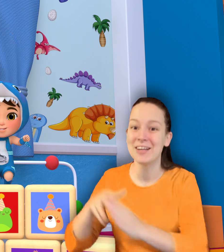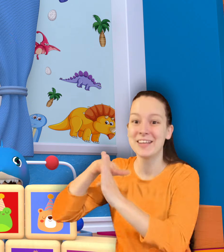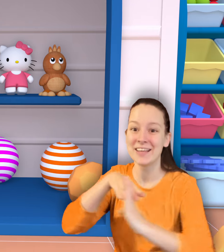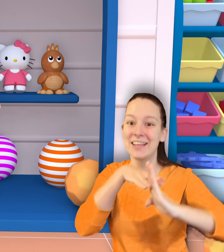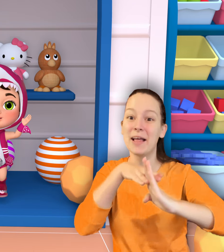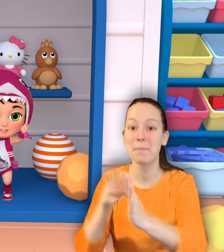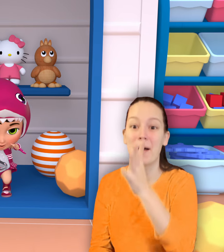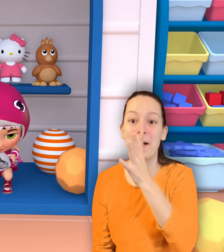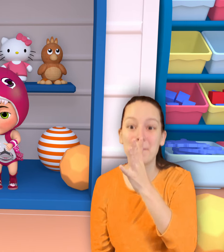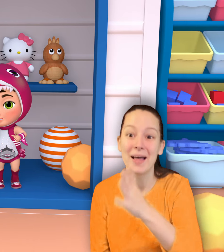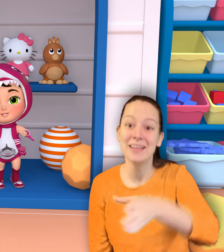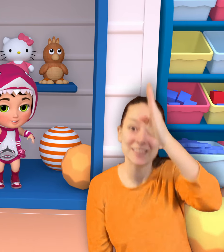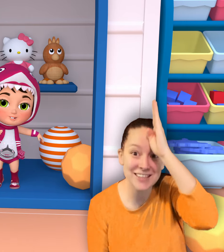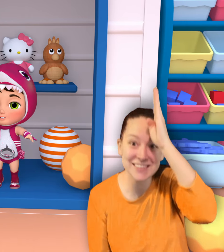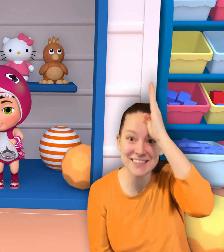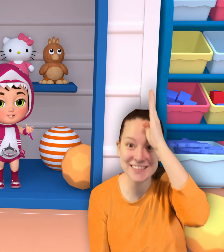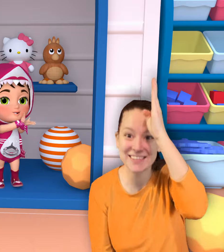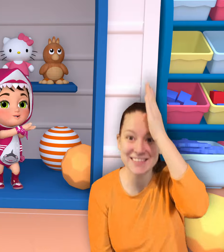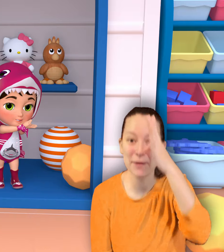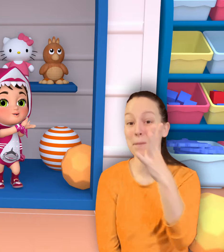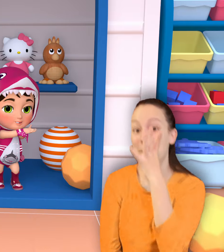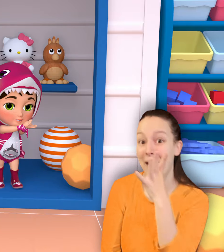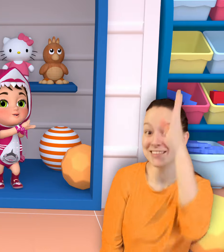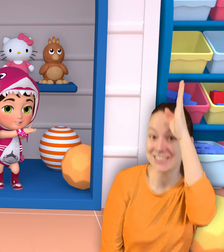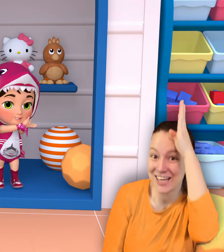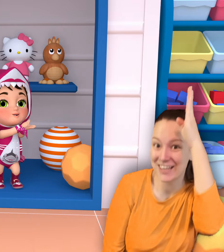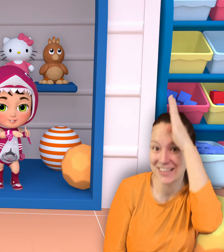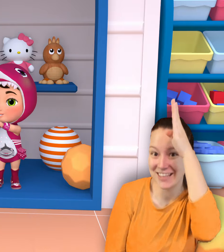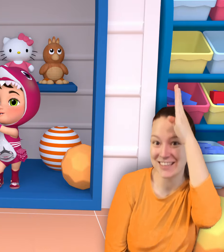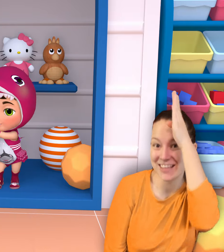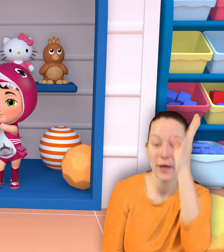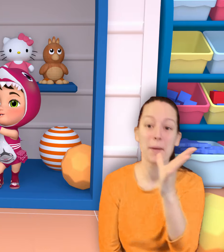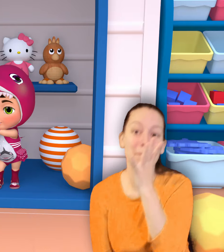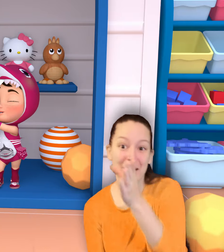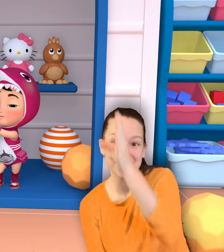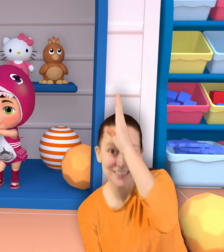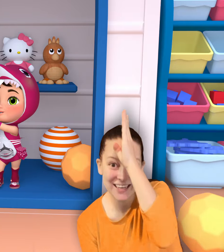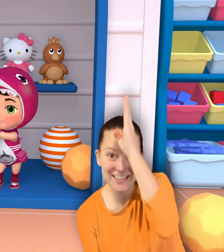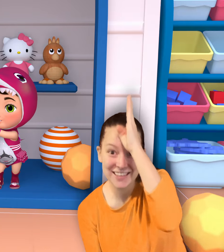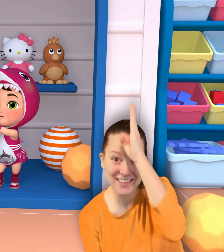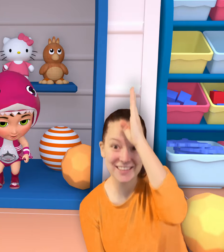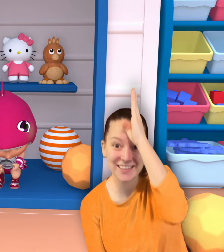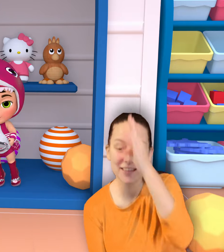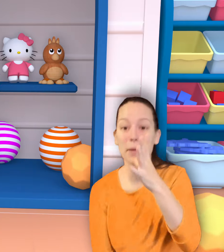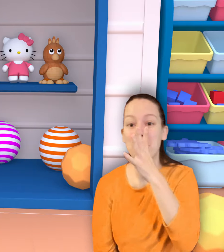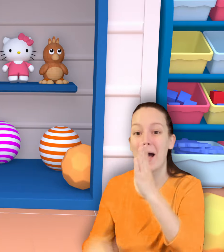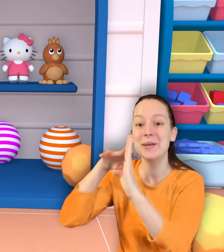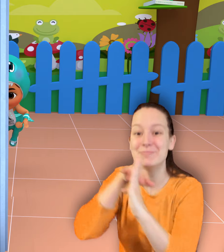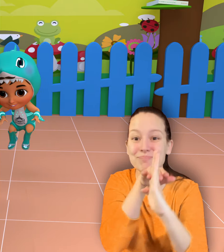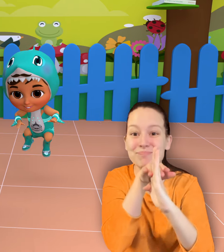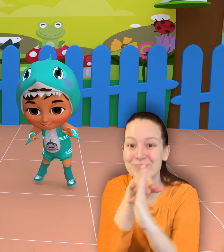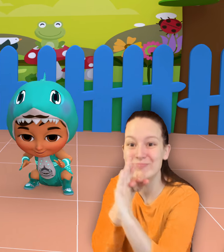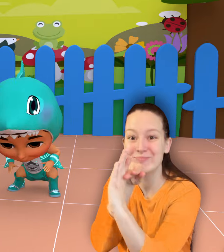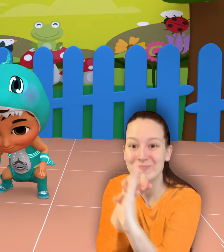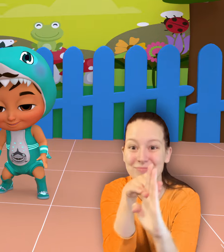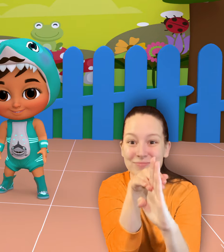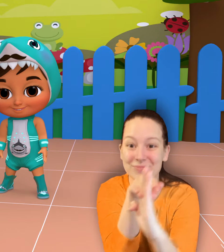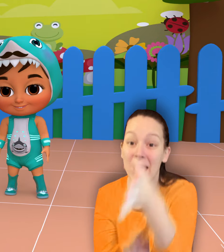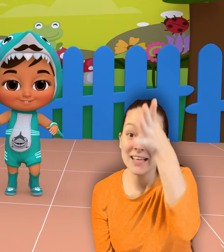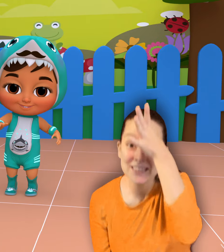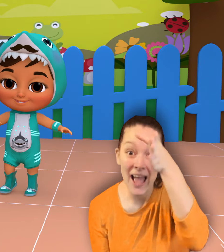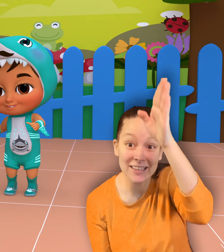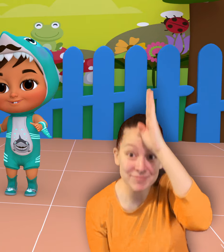ザメママザメママザメママザメママザメ